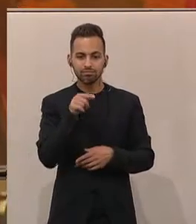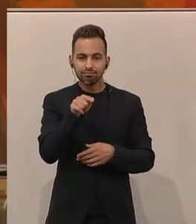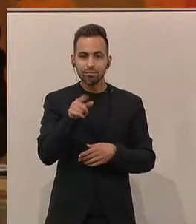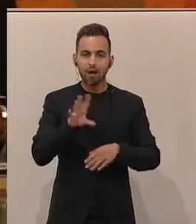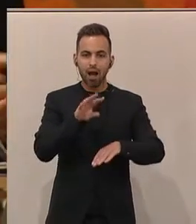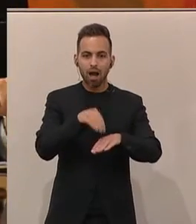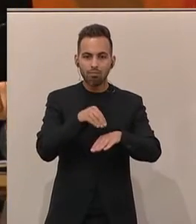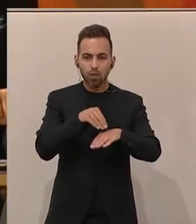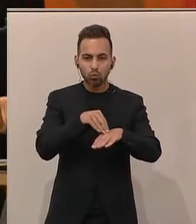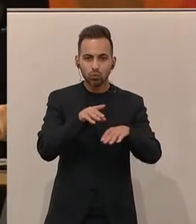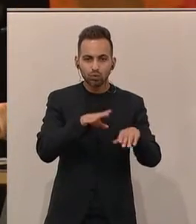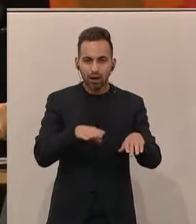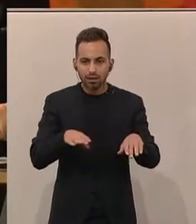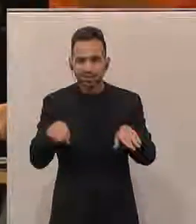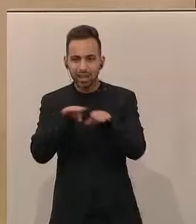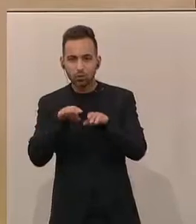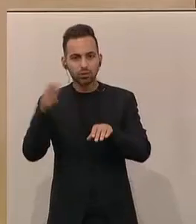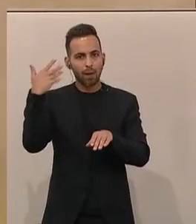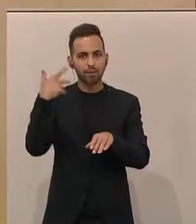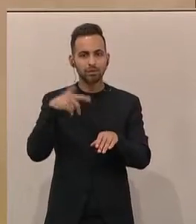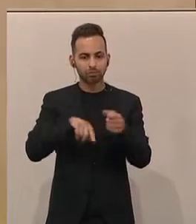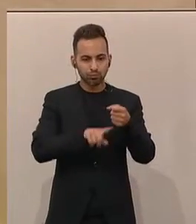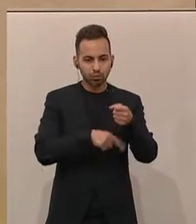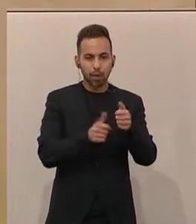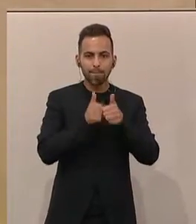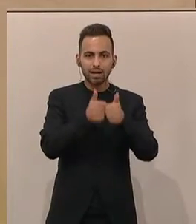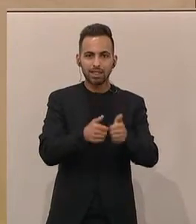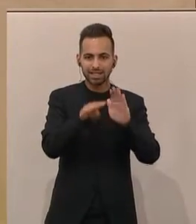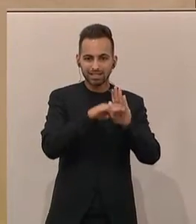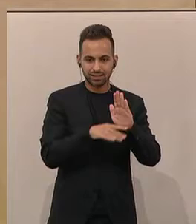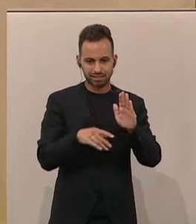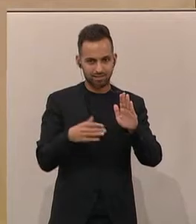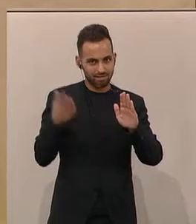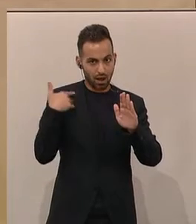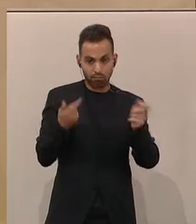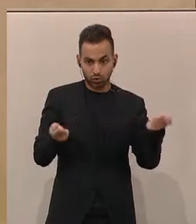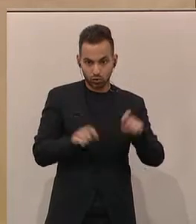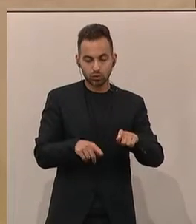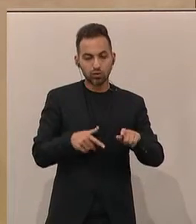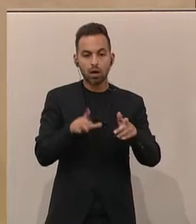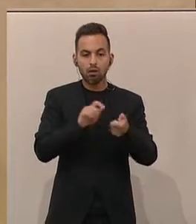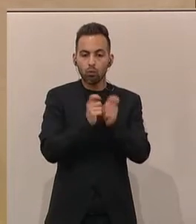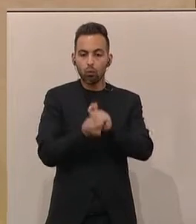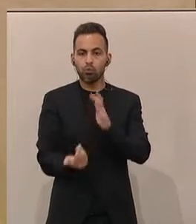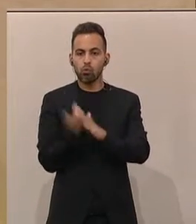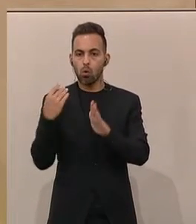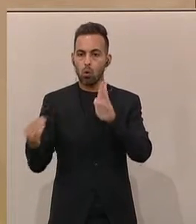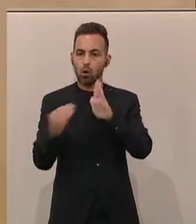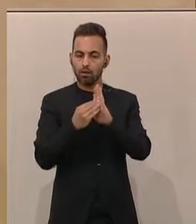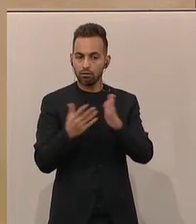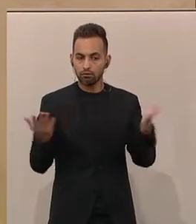dieser Deckelung ausnehmen, die wir seinerzeit mit dem Budgetbegleitgesetz beschlossen haben. Und